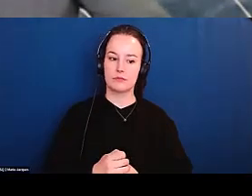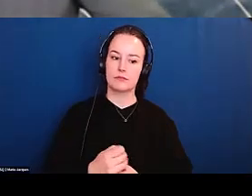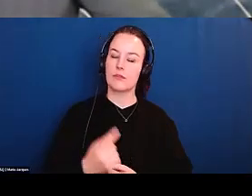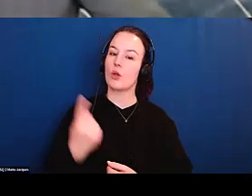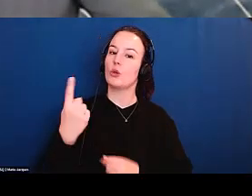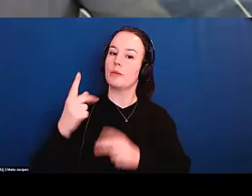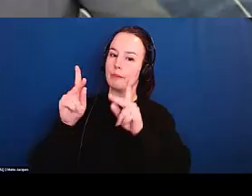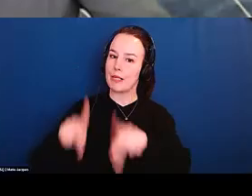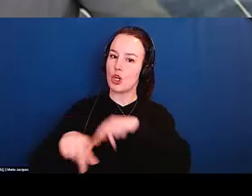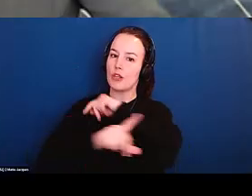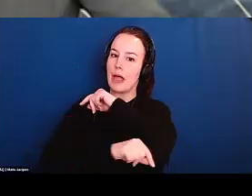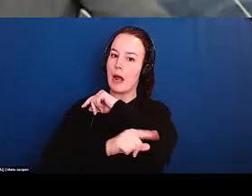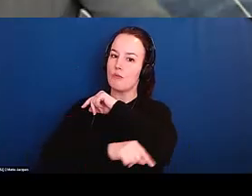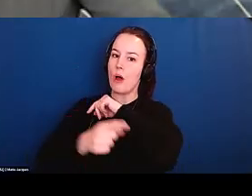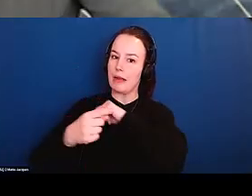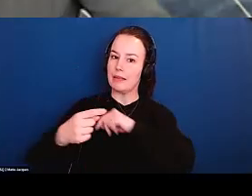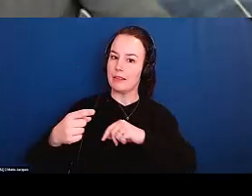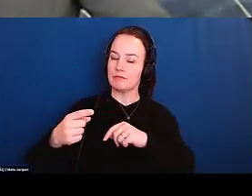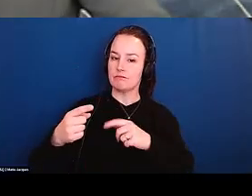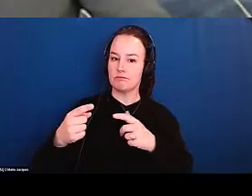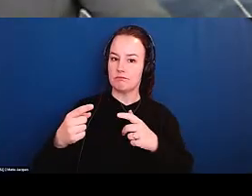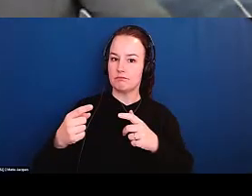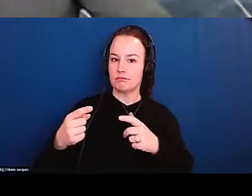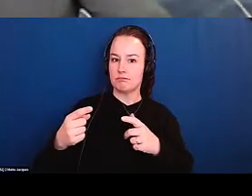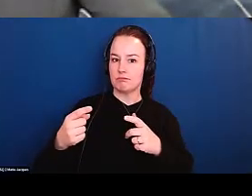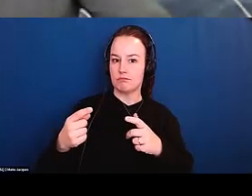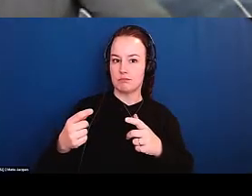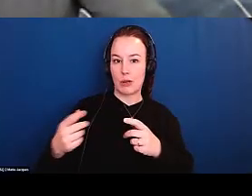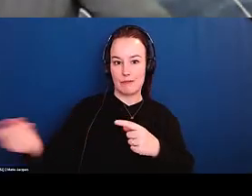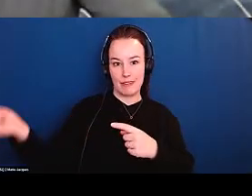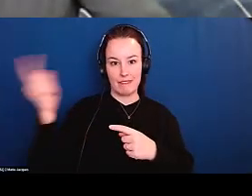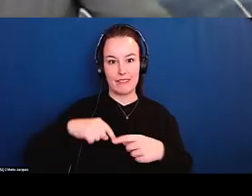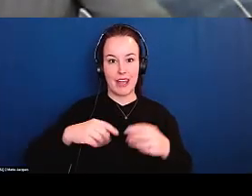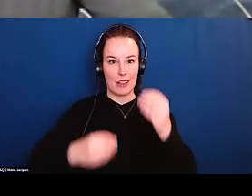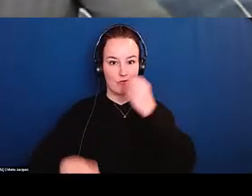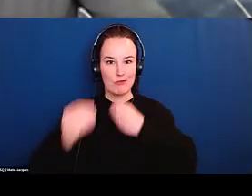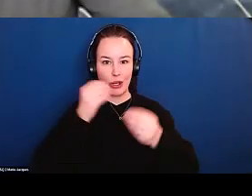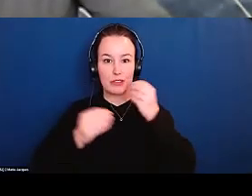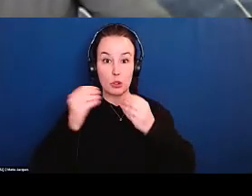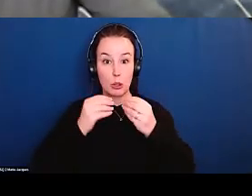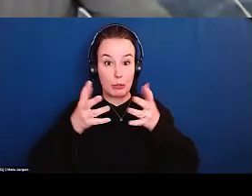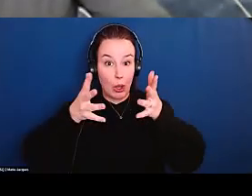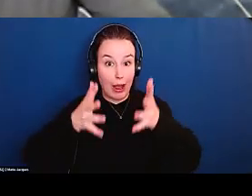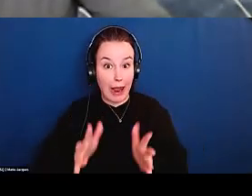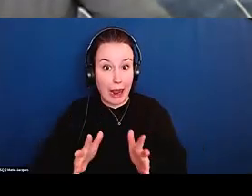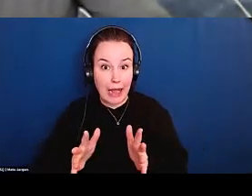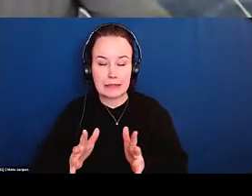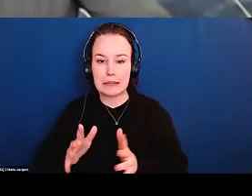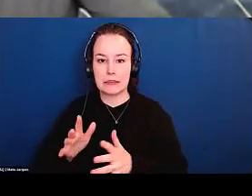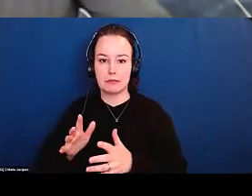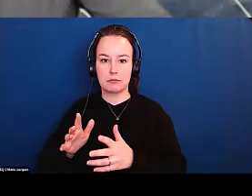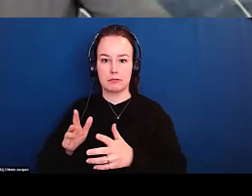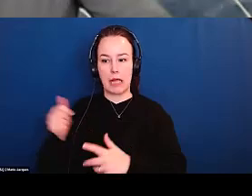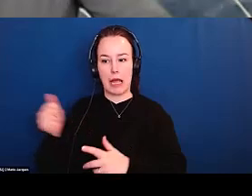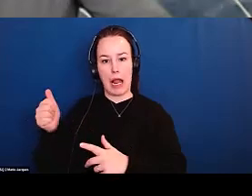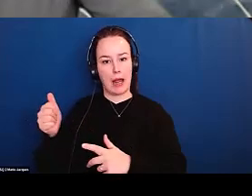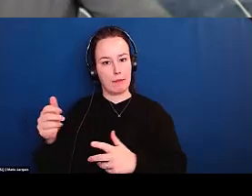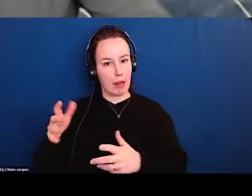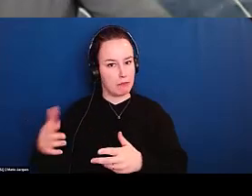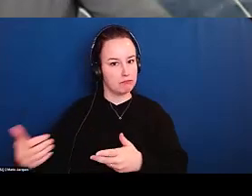venait à nos repas et elle prenait les restes pour rentrer chez elle. Et ça, c'était